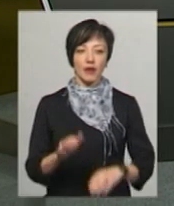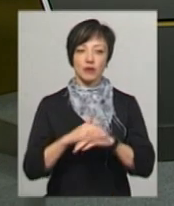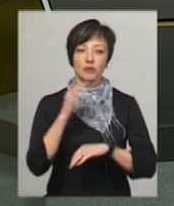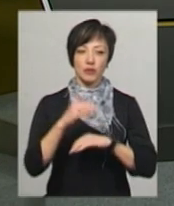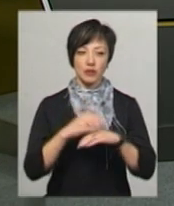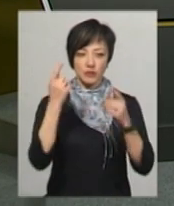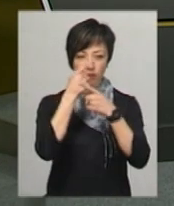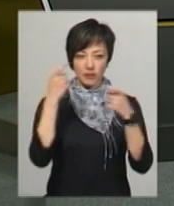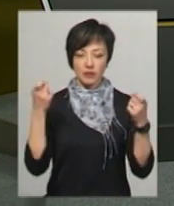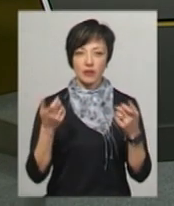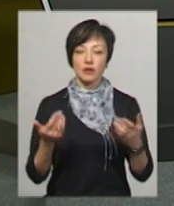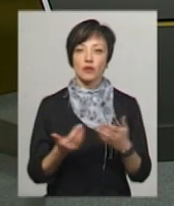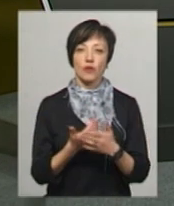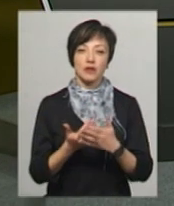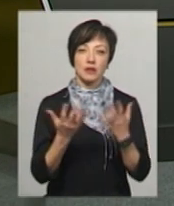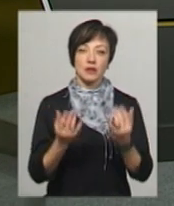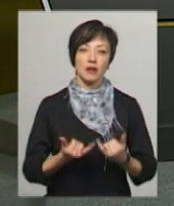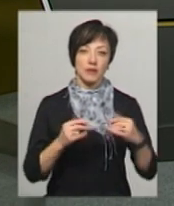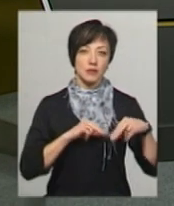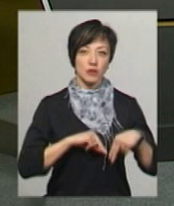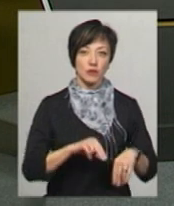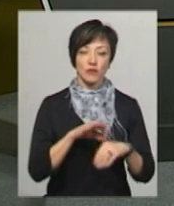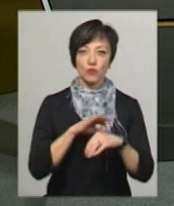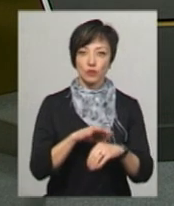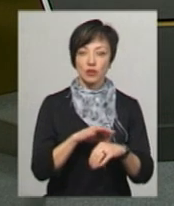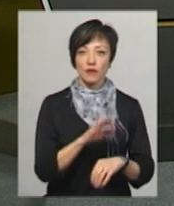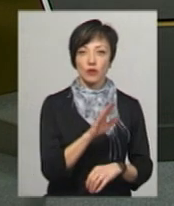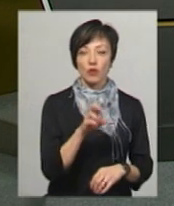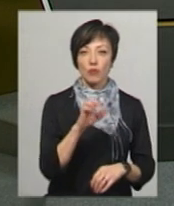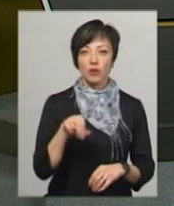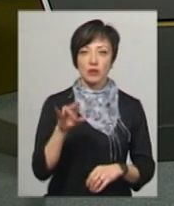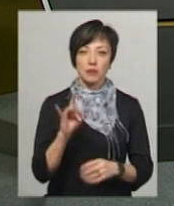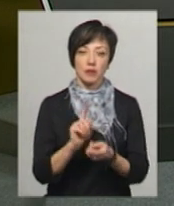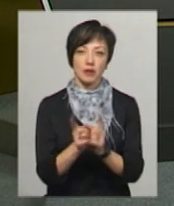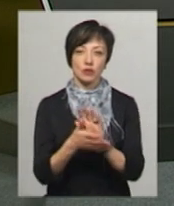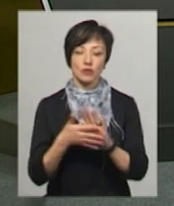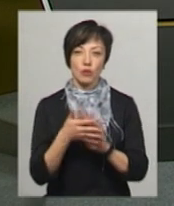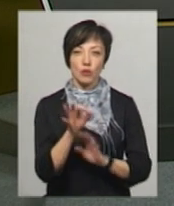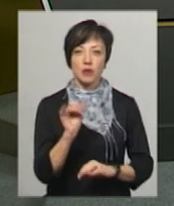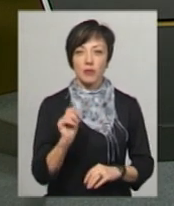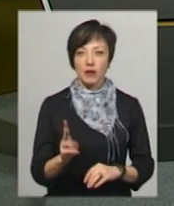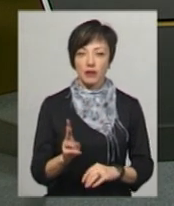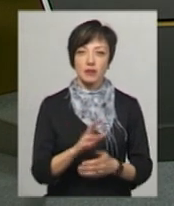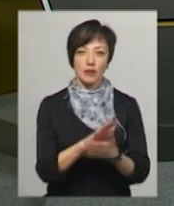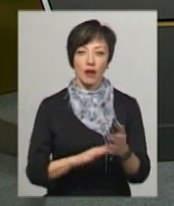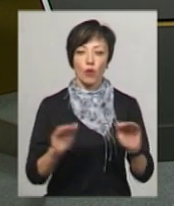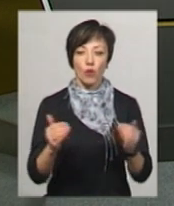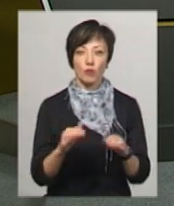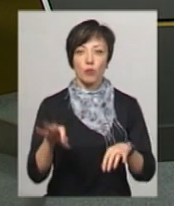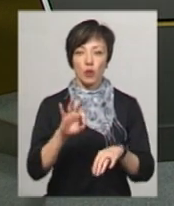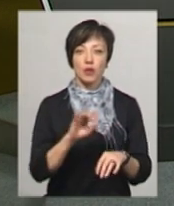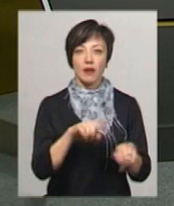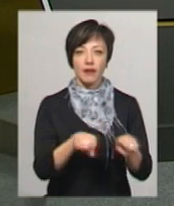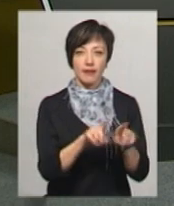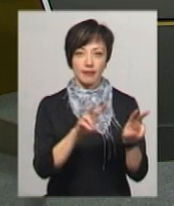Доброго вечора. В ефірі інформаційний випуск новин. У студії для вас працюють ведуча Вікторія Бондар, переклад на жестову мову Ольги Рибак. Далі коротко про такі